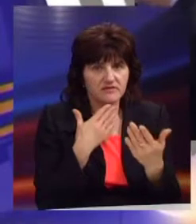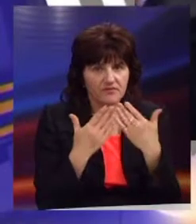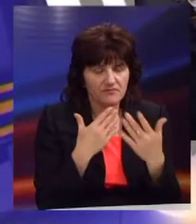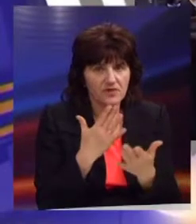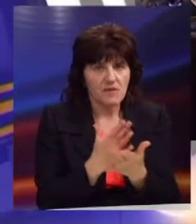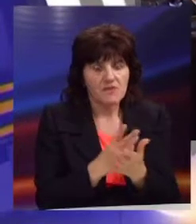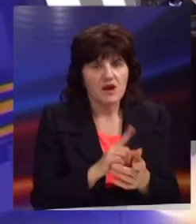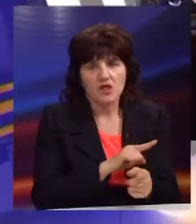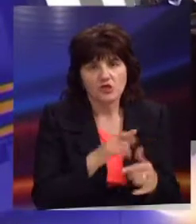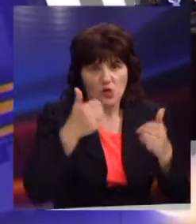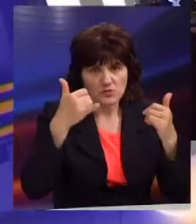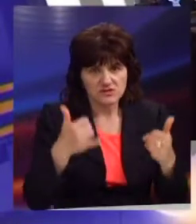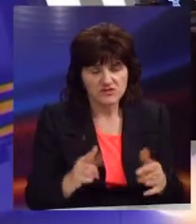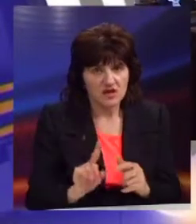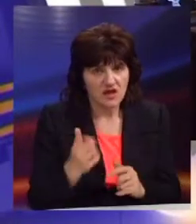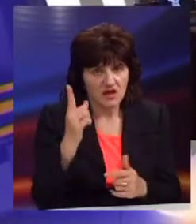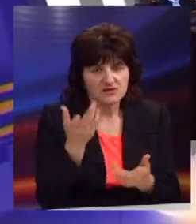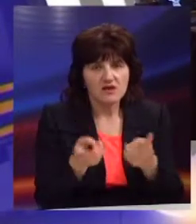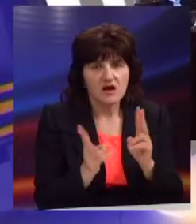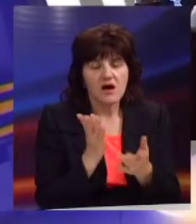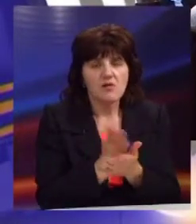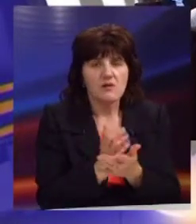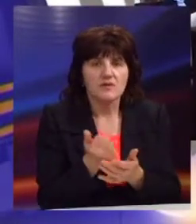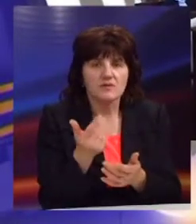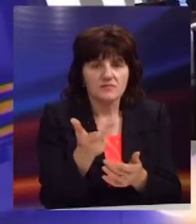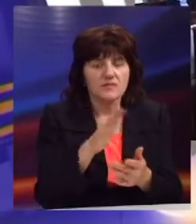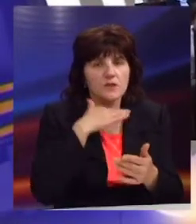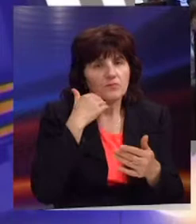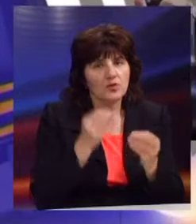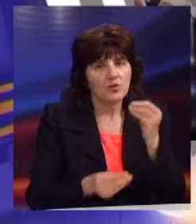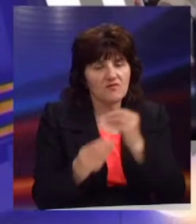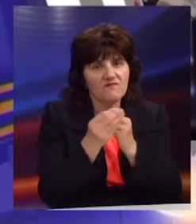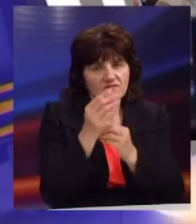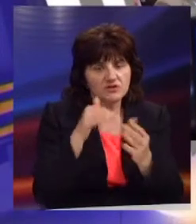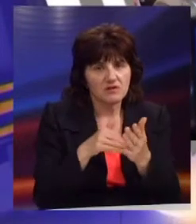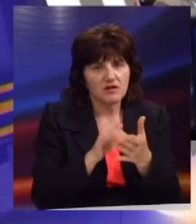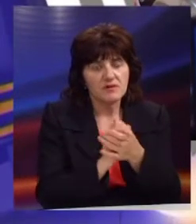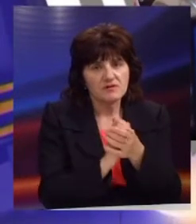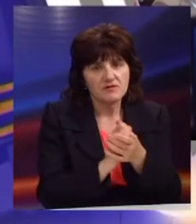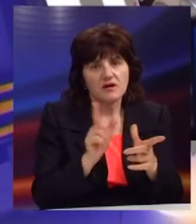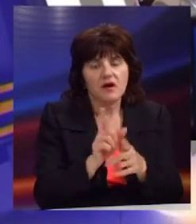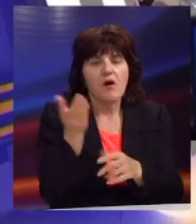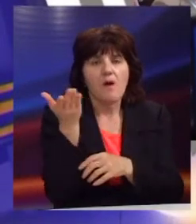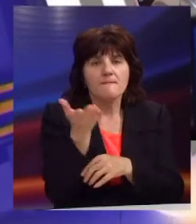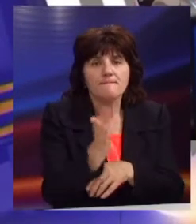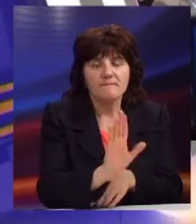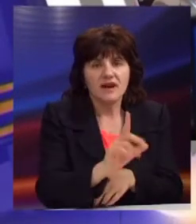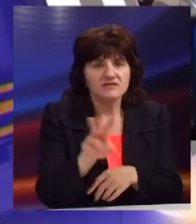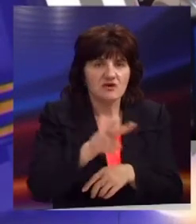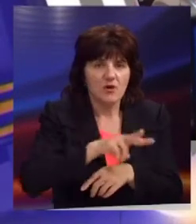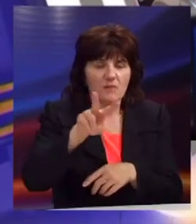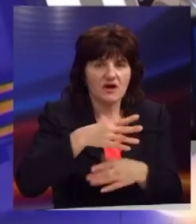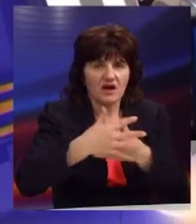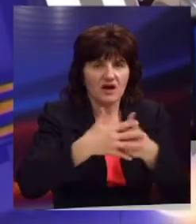dosadašnji rezultati ostvareni na tom planu kao i modaliteti dalje saradnje uz učešće privrednika i predstavnika komora s obe strane